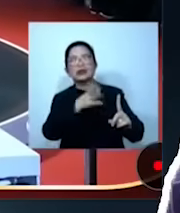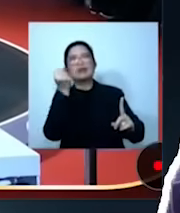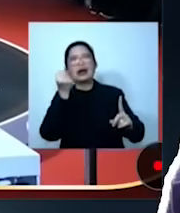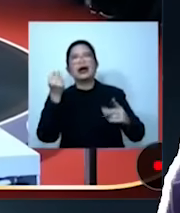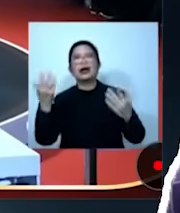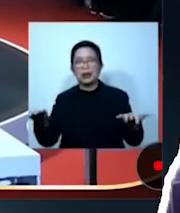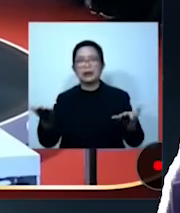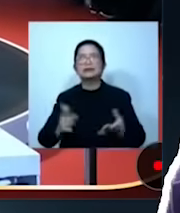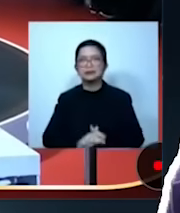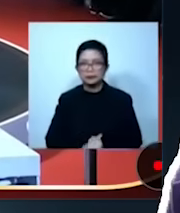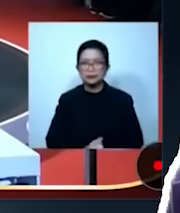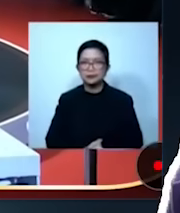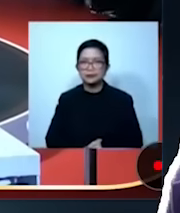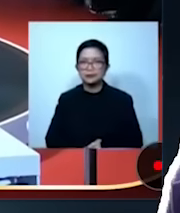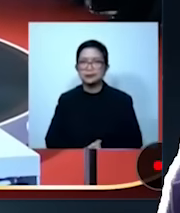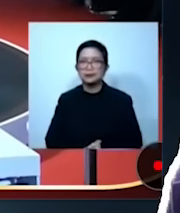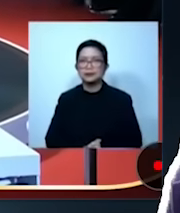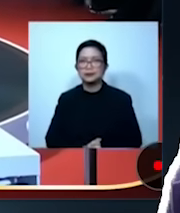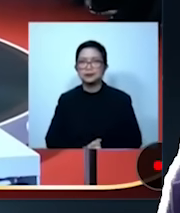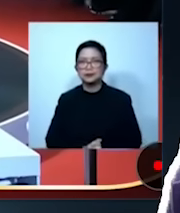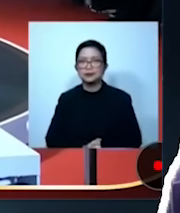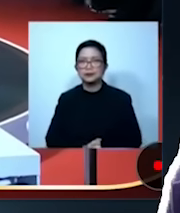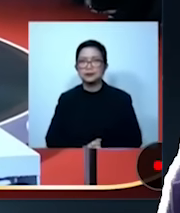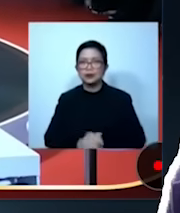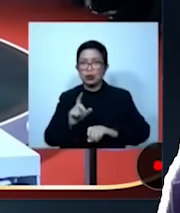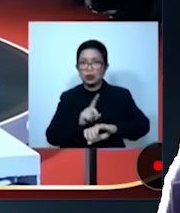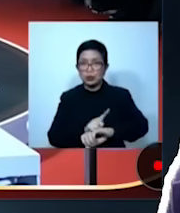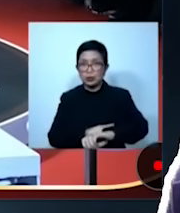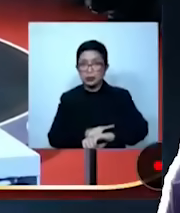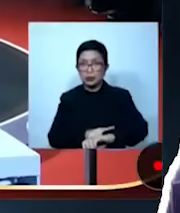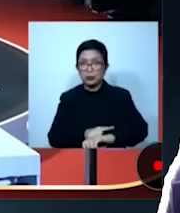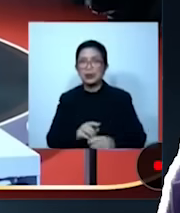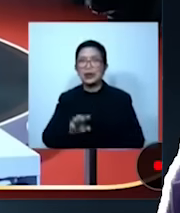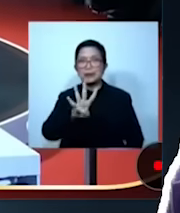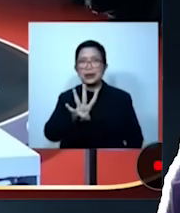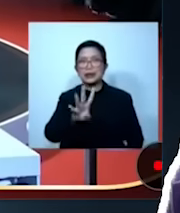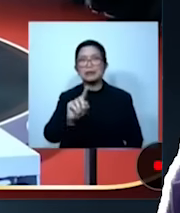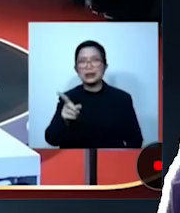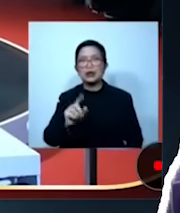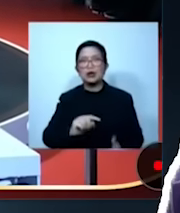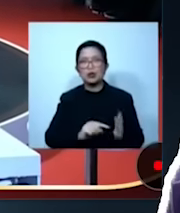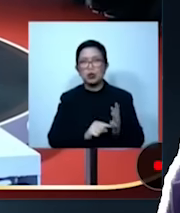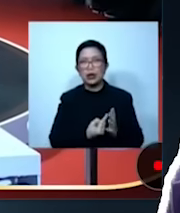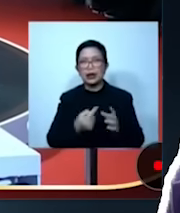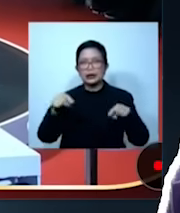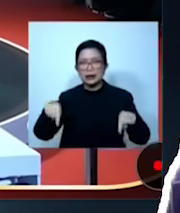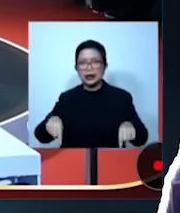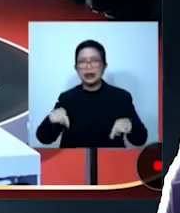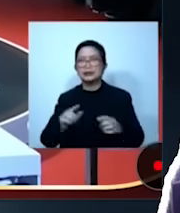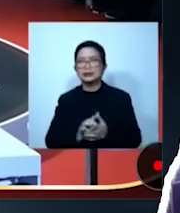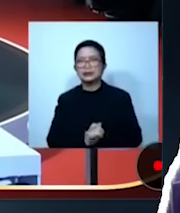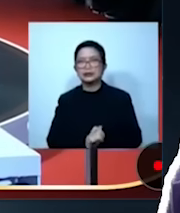apa yang dibuat oleh para para oligarki di Indonesia itu ya bagaimana cara